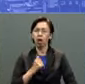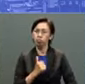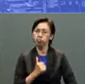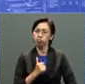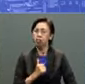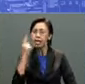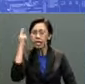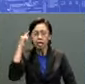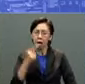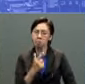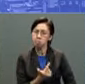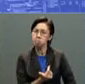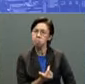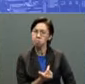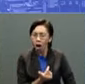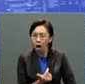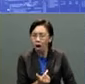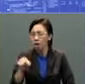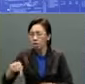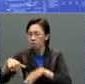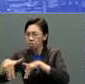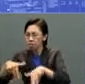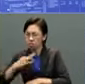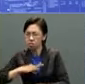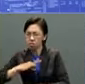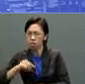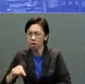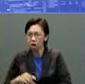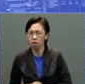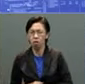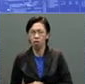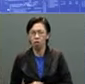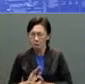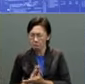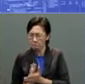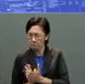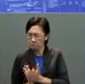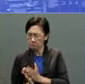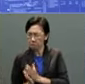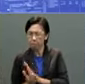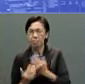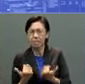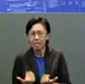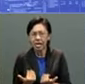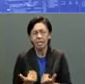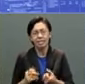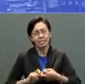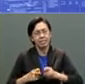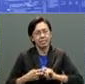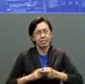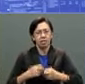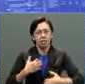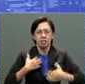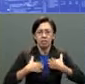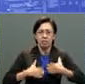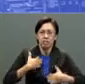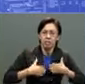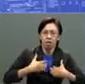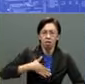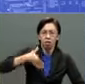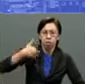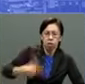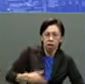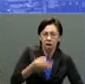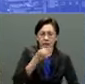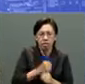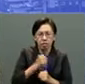วก็เห็นด้วยแต่อีก1ฝ่ายประชาชนบางคนบอกว่าเพราะการปรับเปลี่ยนที่เกิดขึ้นขณะนี้เนี่ยแหละทำให้ประชาชนได้รับผลกระทบทำมาห